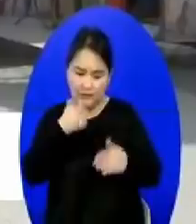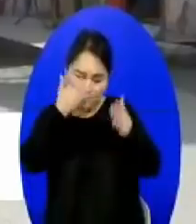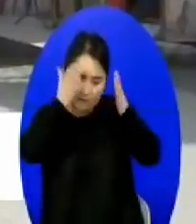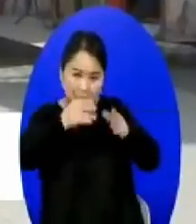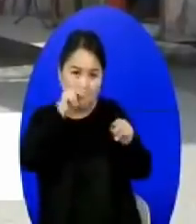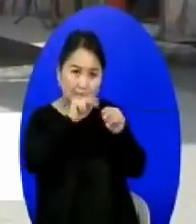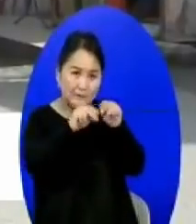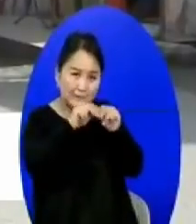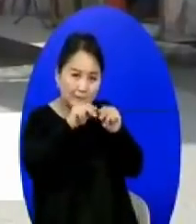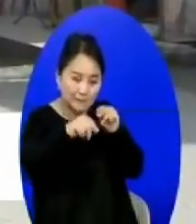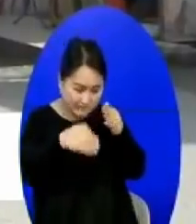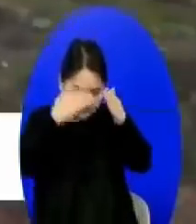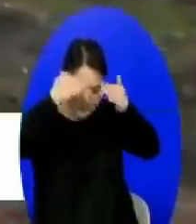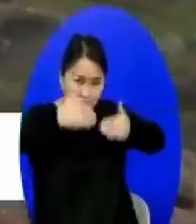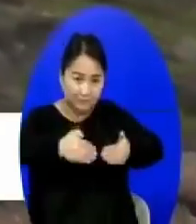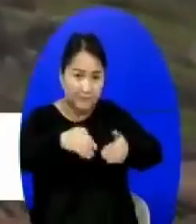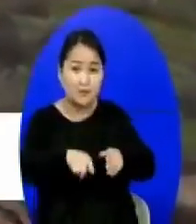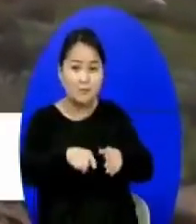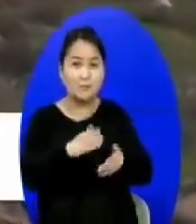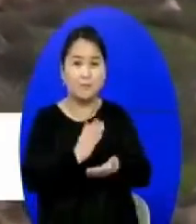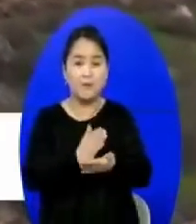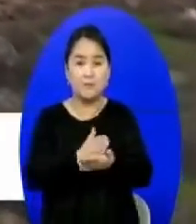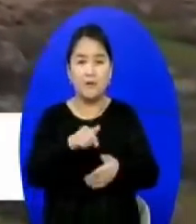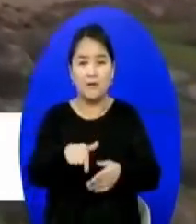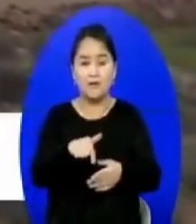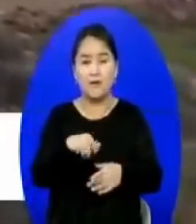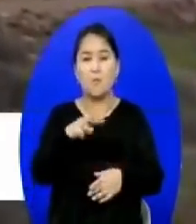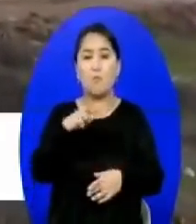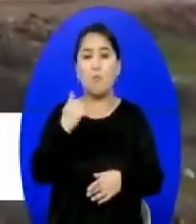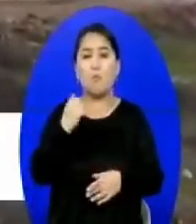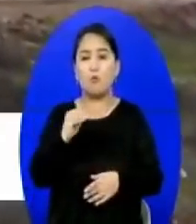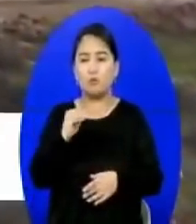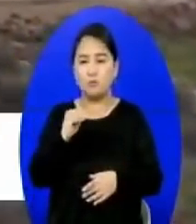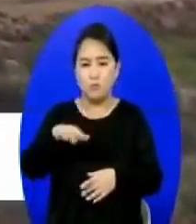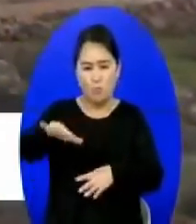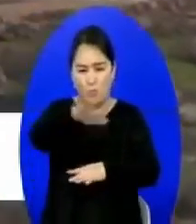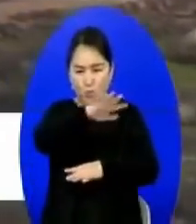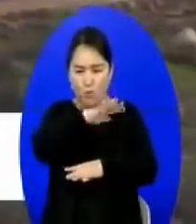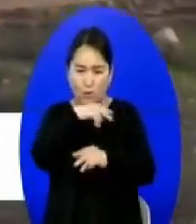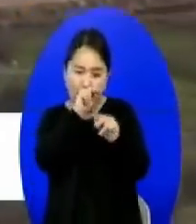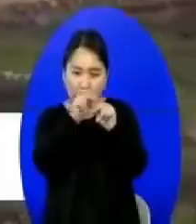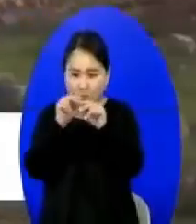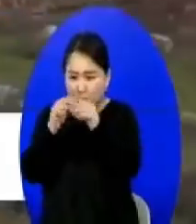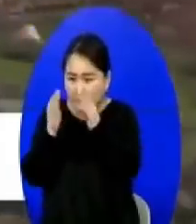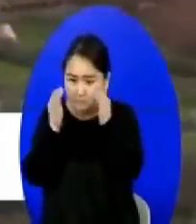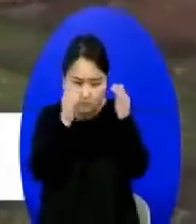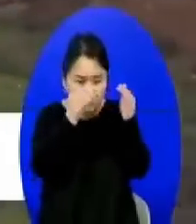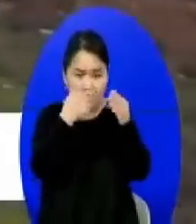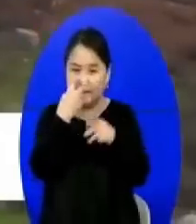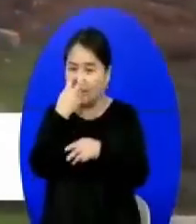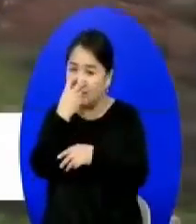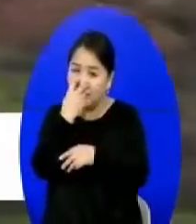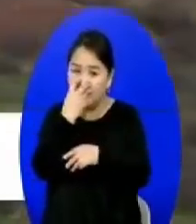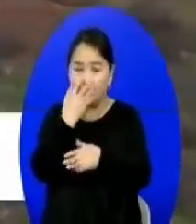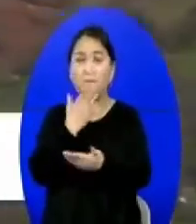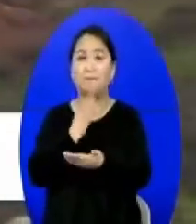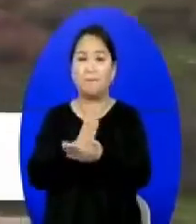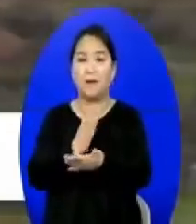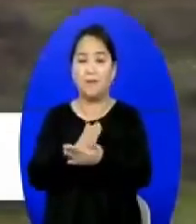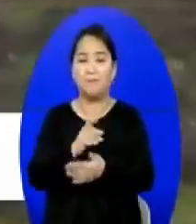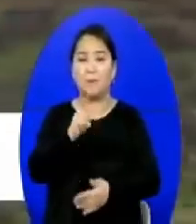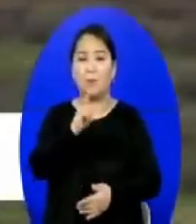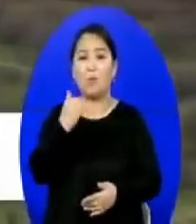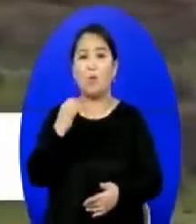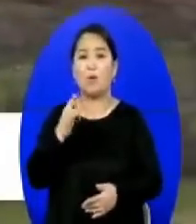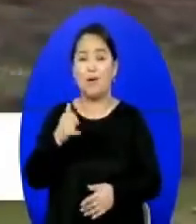цэргийн ажиллагаагаа идэвхжүүлж өнөөдрийн байдлаар тус мужийн дийлэнх хувийг хяналтанд авсан. Ийм цаг үед одоо Турк хурай замын 7000 гаруй